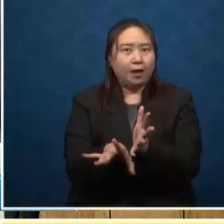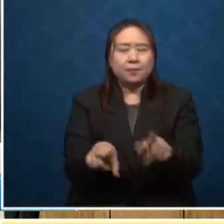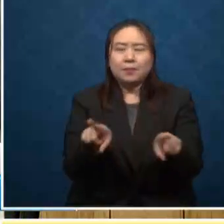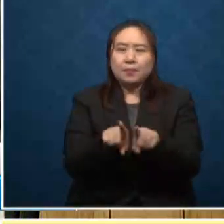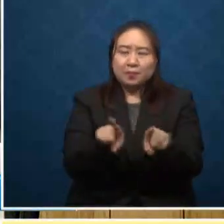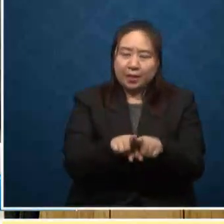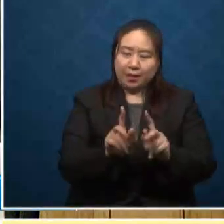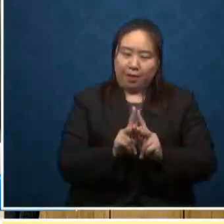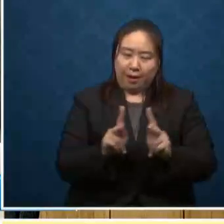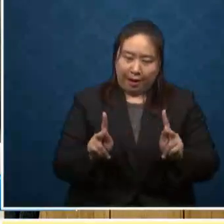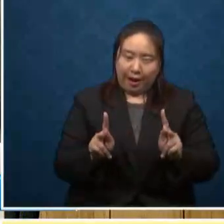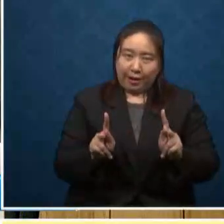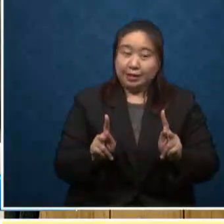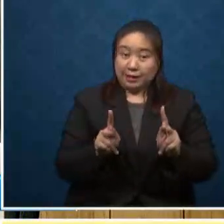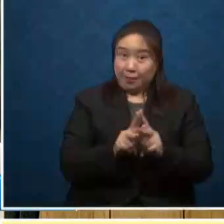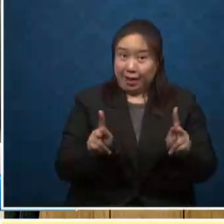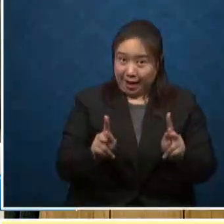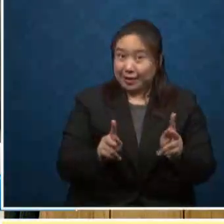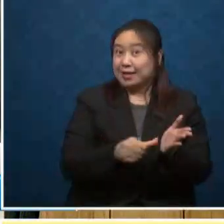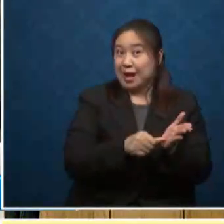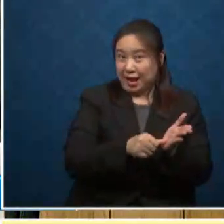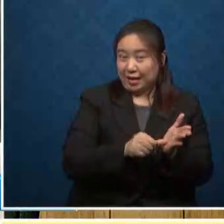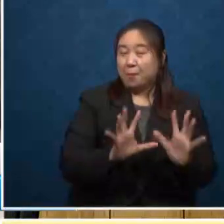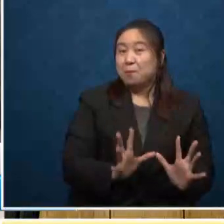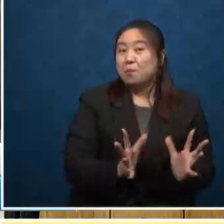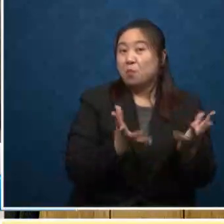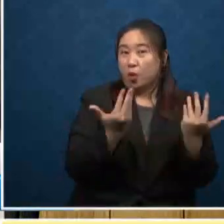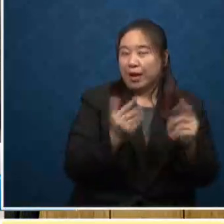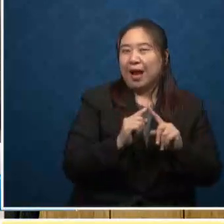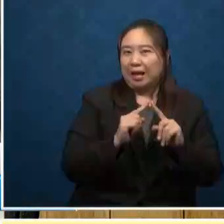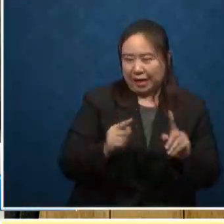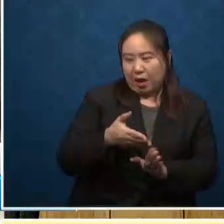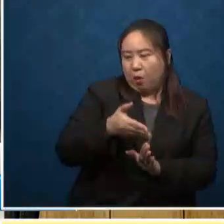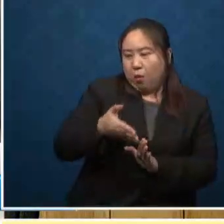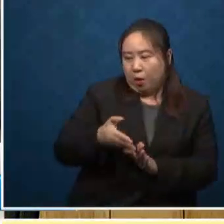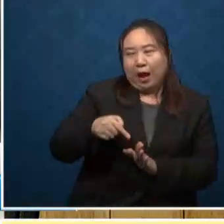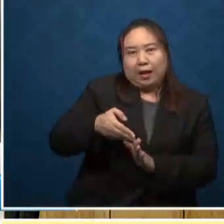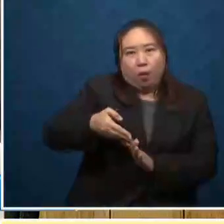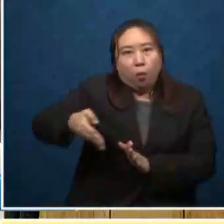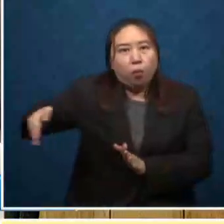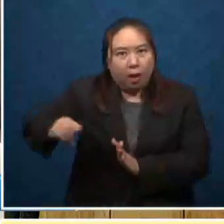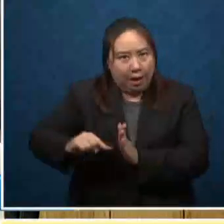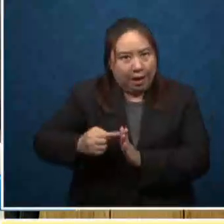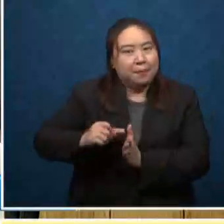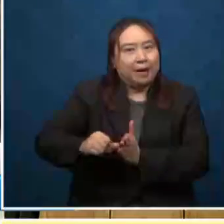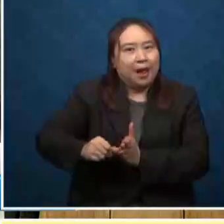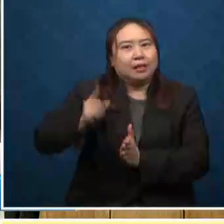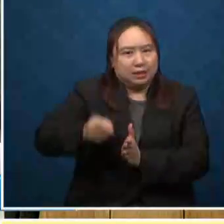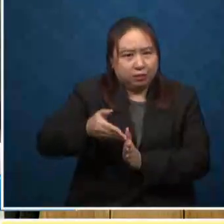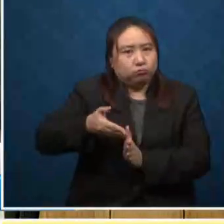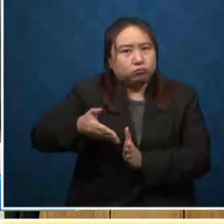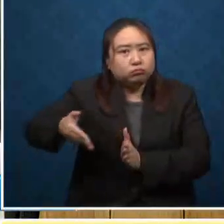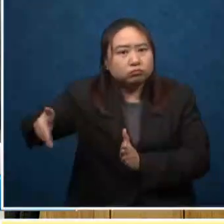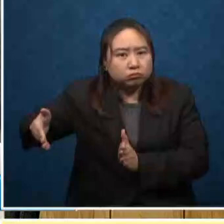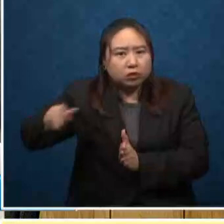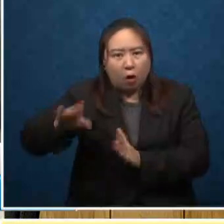คณะกรรมการปฏิรูปจะหมดลงแต่มันเป็นเพียงแค่จุดเริ่มต้นของการปฏิรูปที่จริงจังที่ปฏิรูปจากฐ